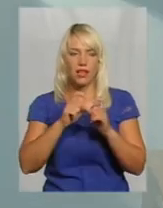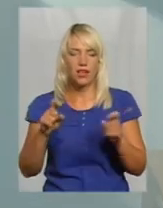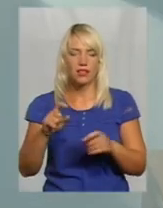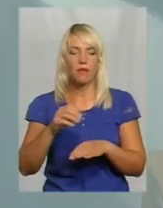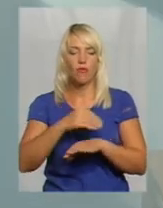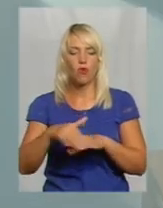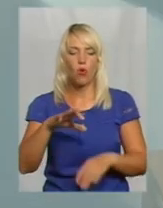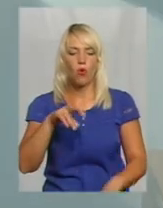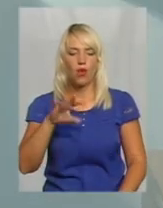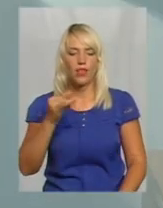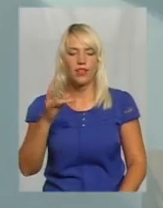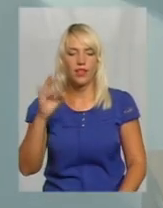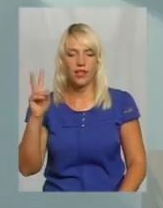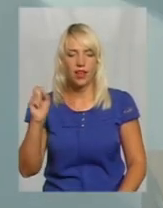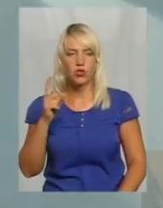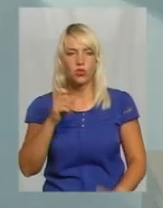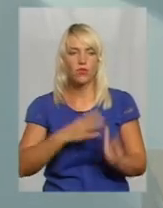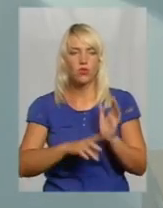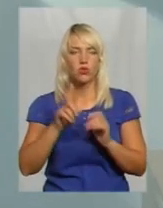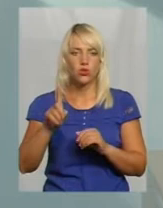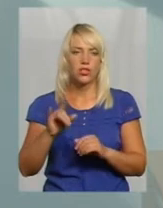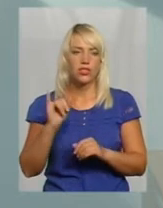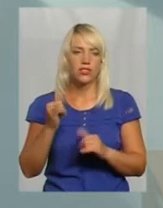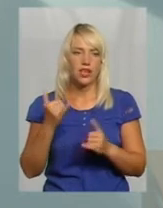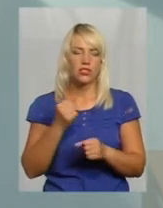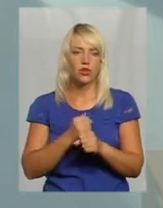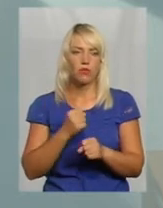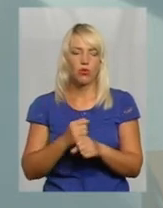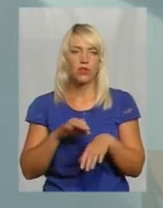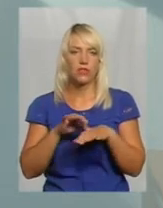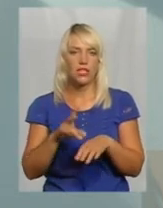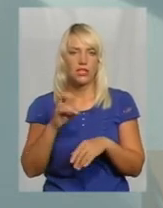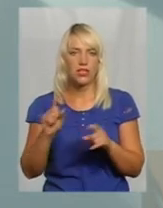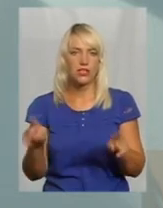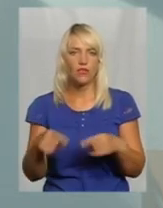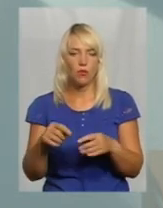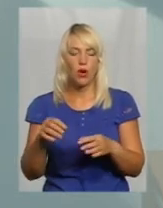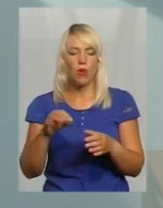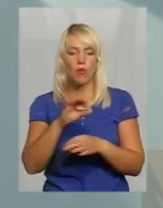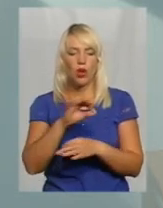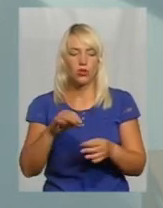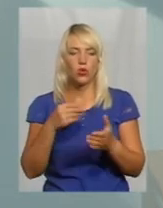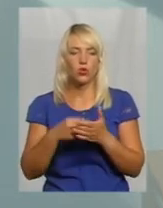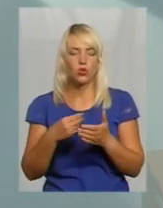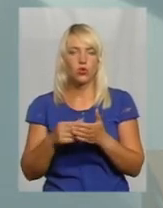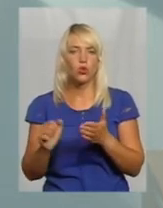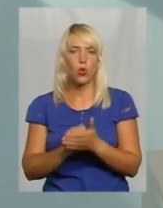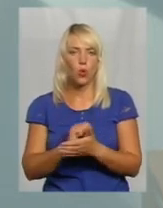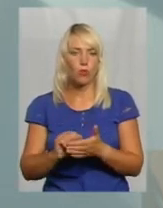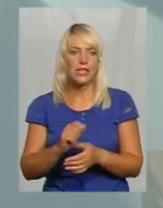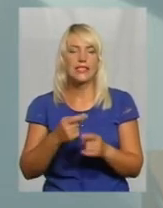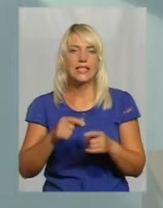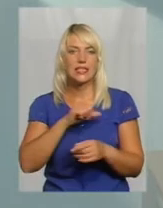Олійника, 191. І зараз робота ведеться над створенням проектно-кошторисної документації. Тобто саме по